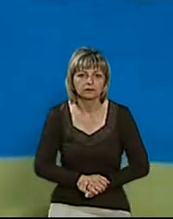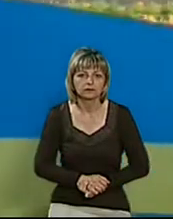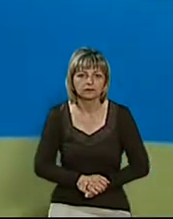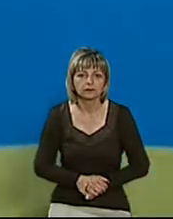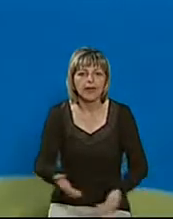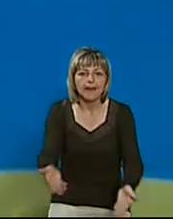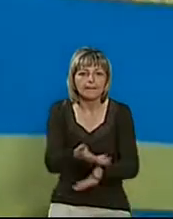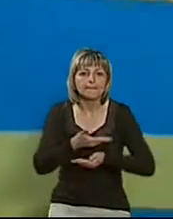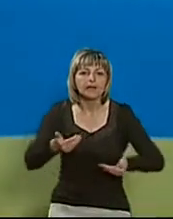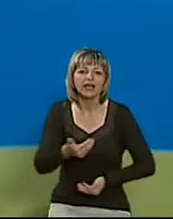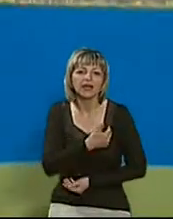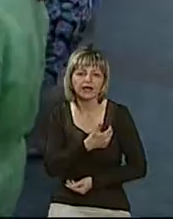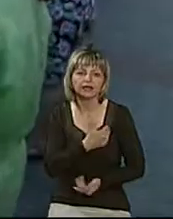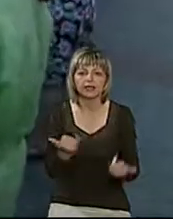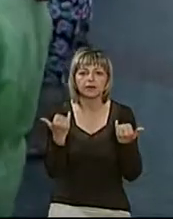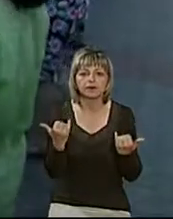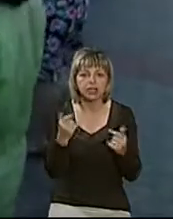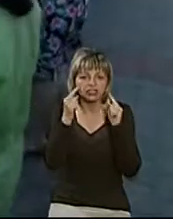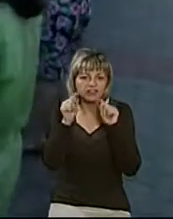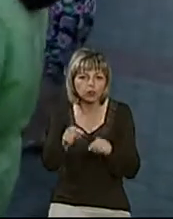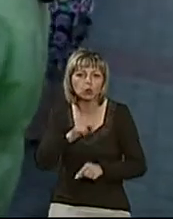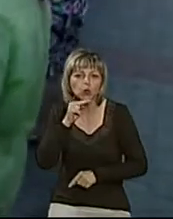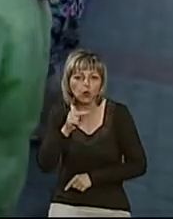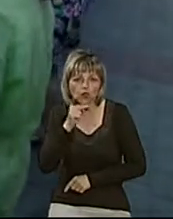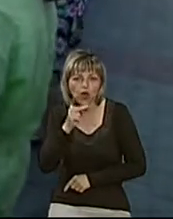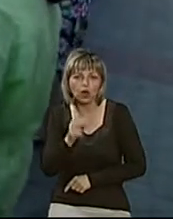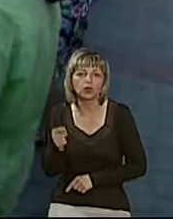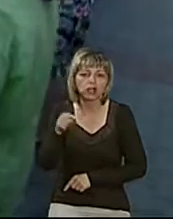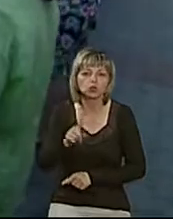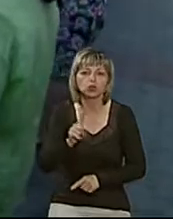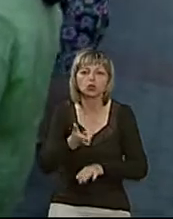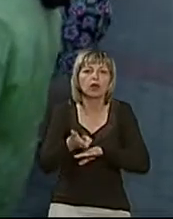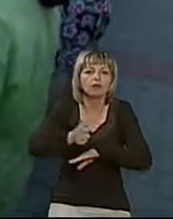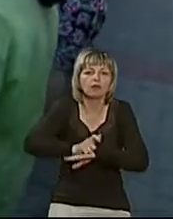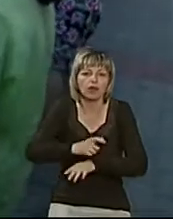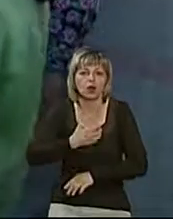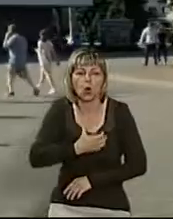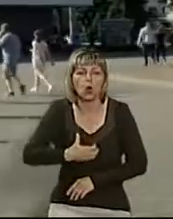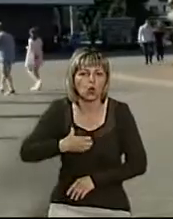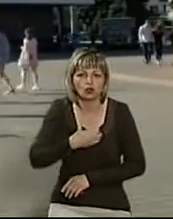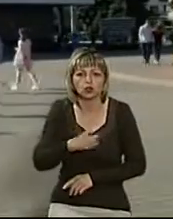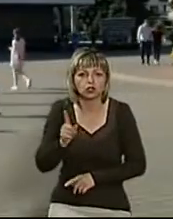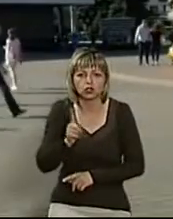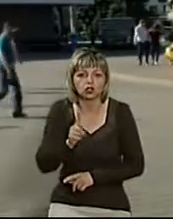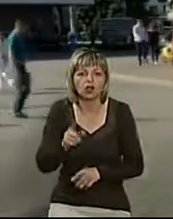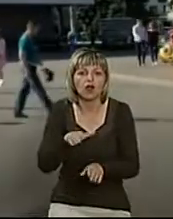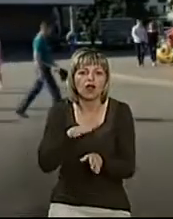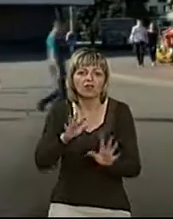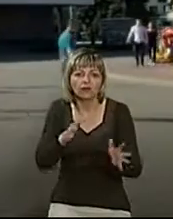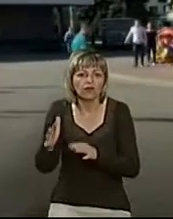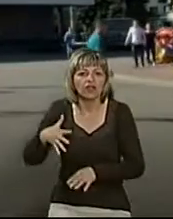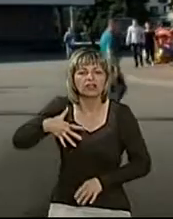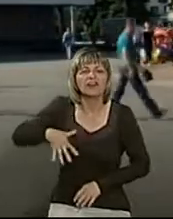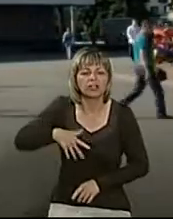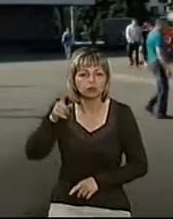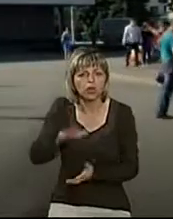Ми хочемо зараз звернути увагу, що найголовніше, те, що відбувається в Криму, це окупація. Те, що